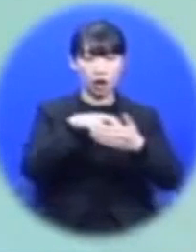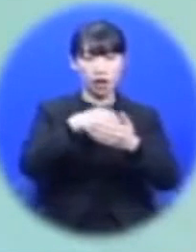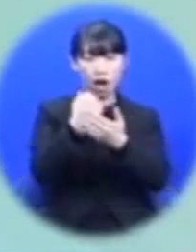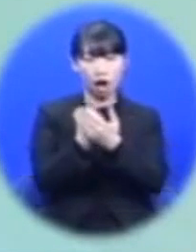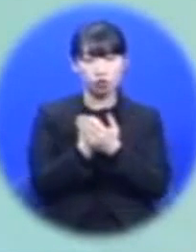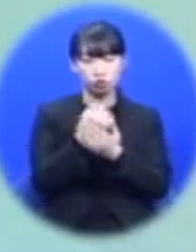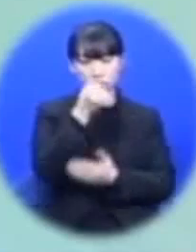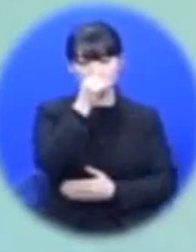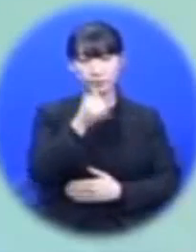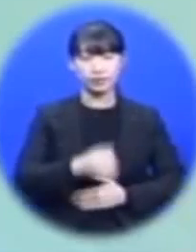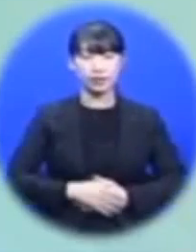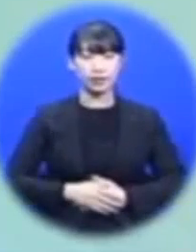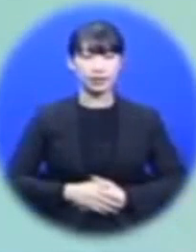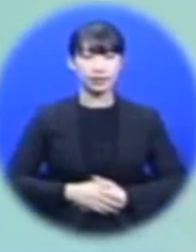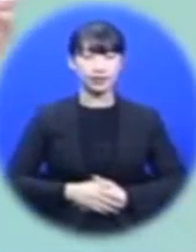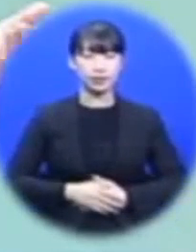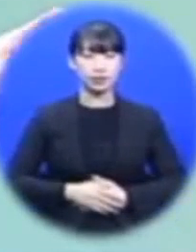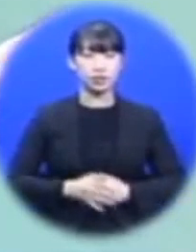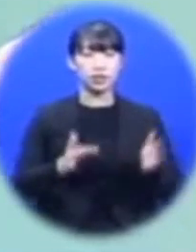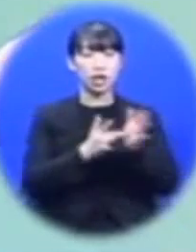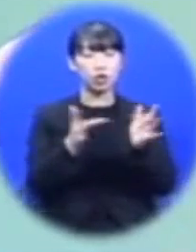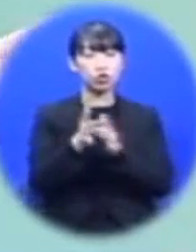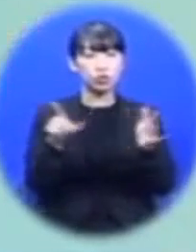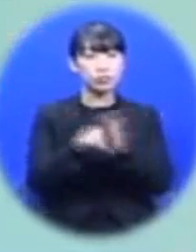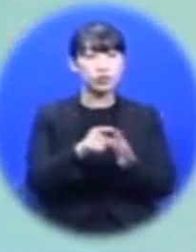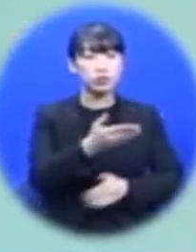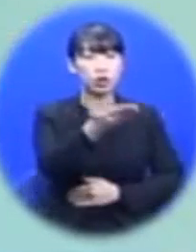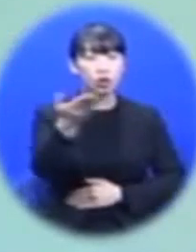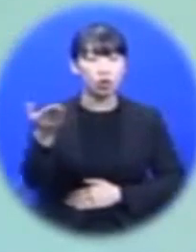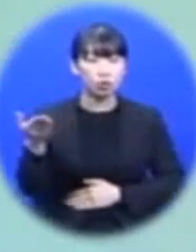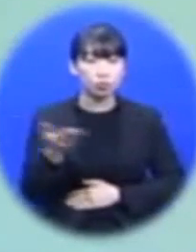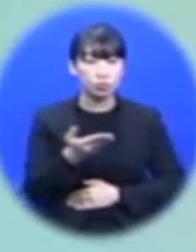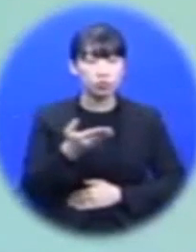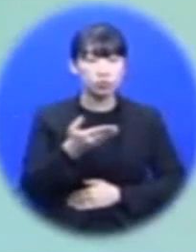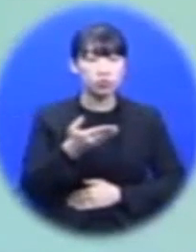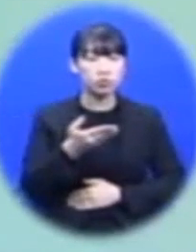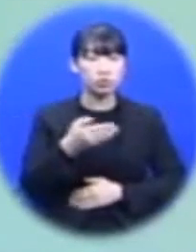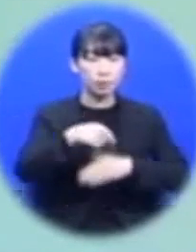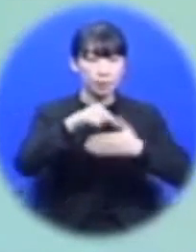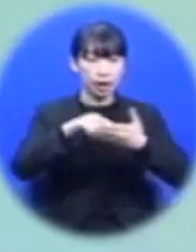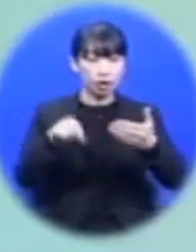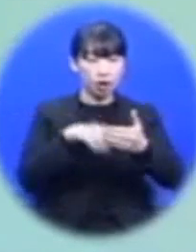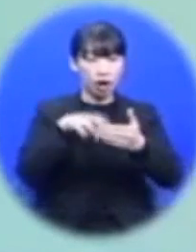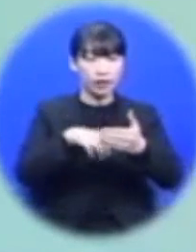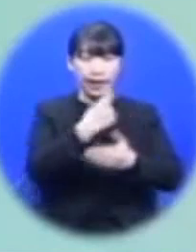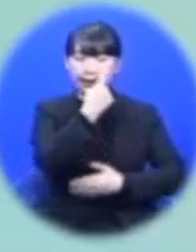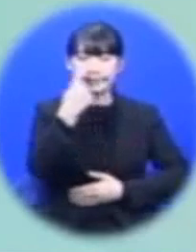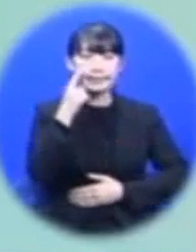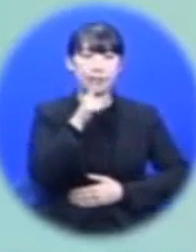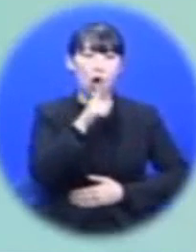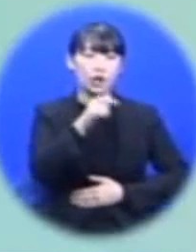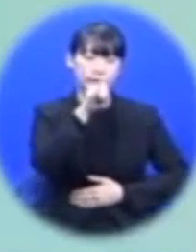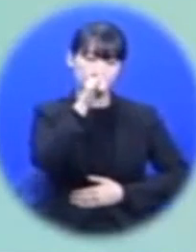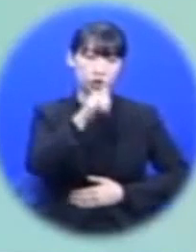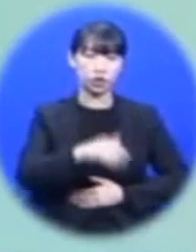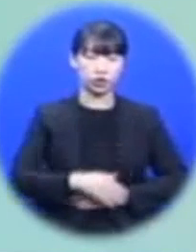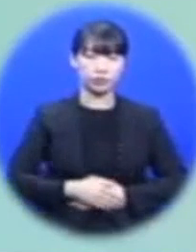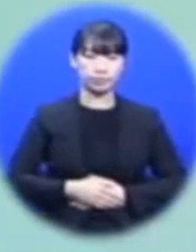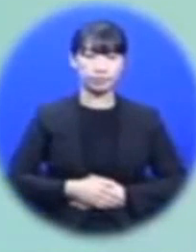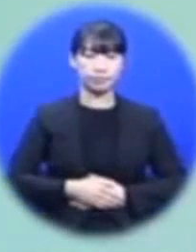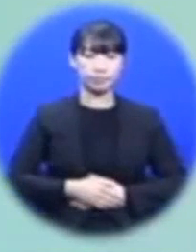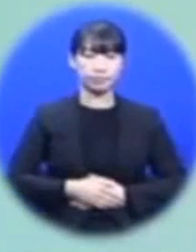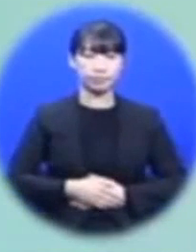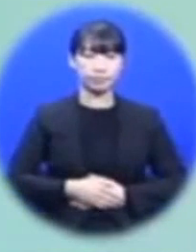있습니다 예수를 믿으시는 여러분 여러분 안에 증언이 있어요 여러분 속에